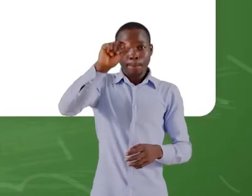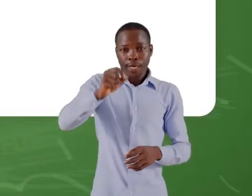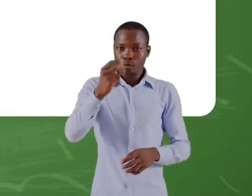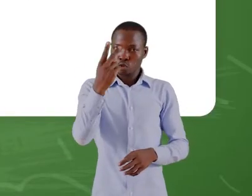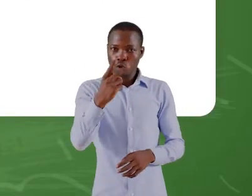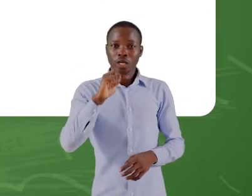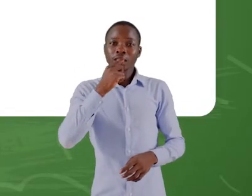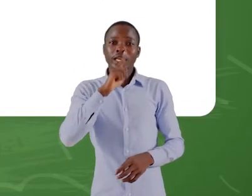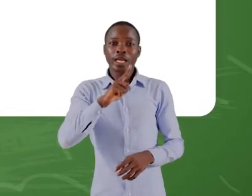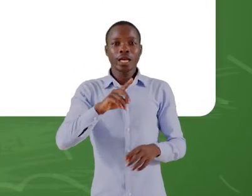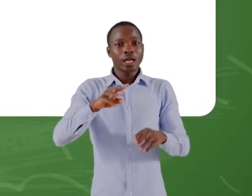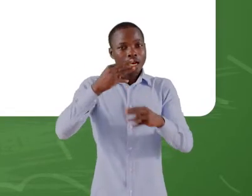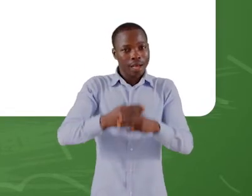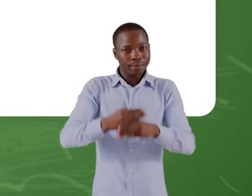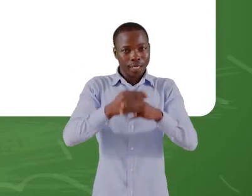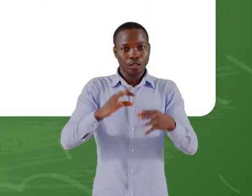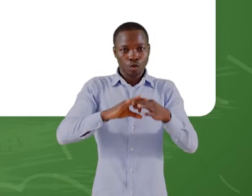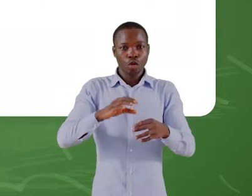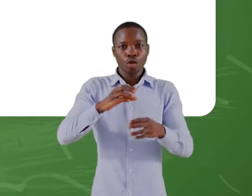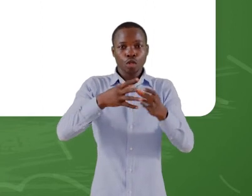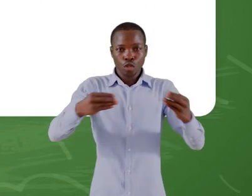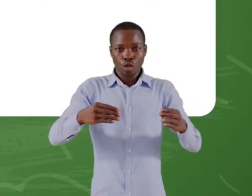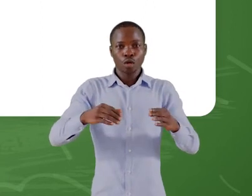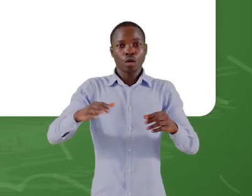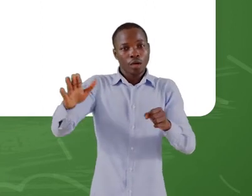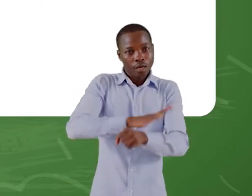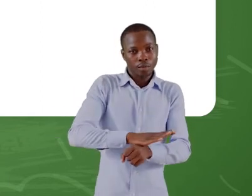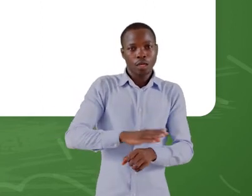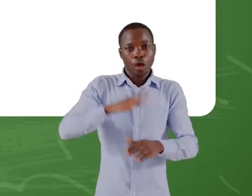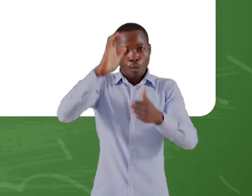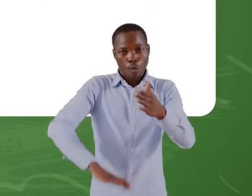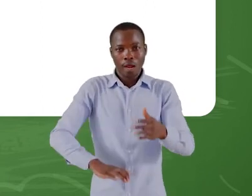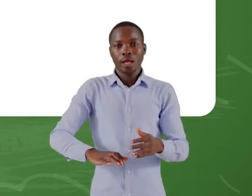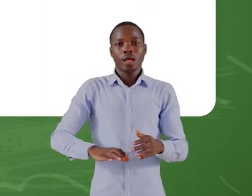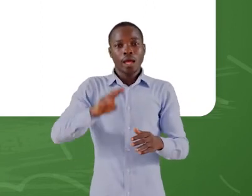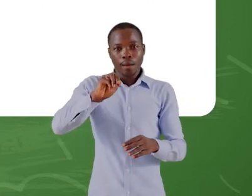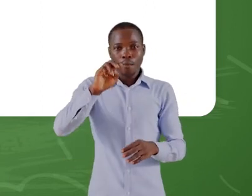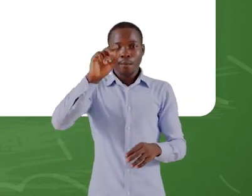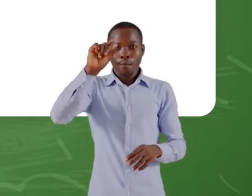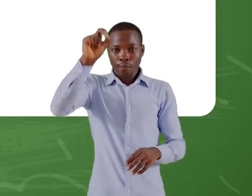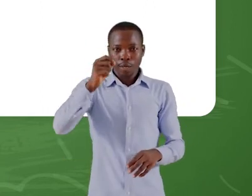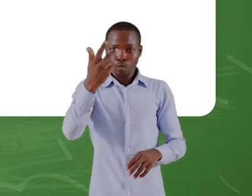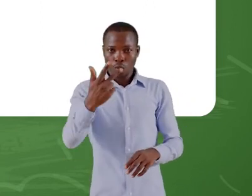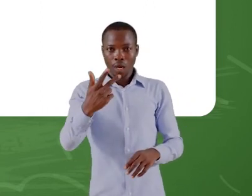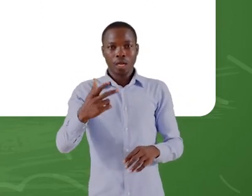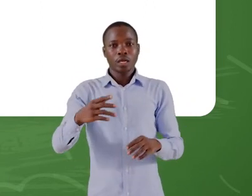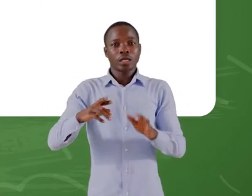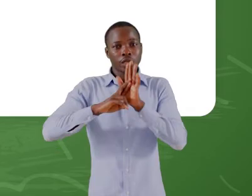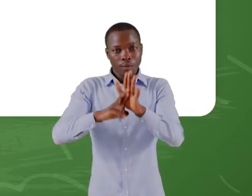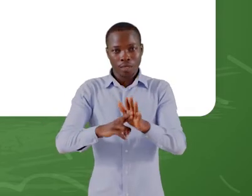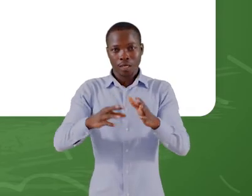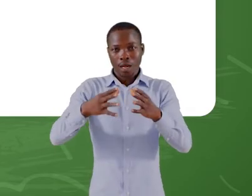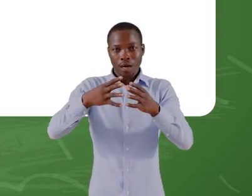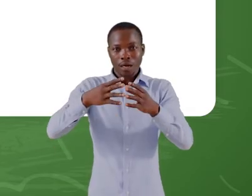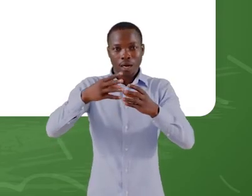M'2 qui est la masse de sol saturé moins M'3 qui est la masse de sol